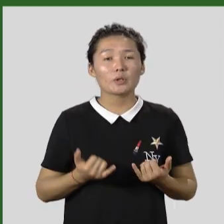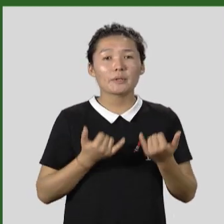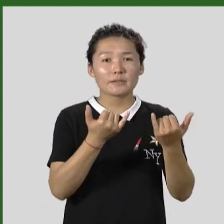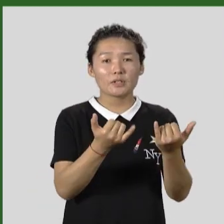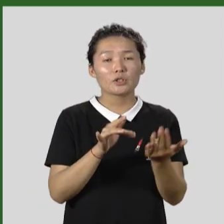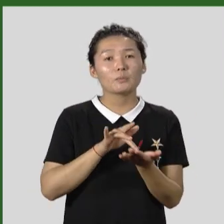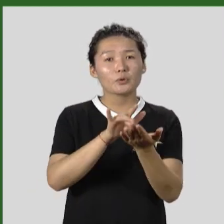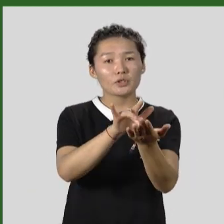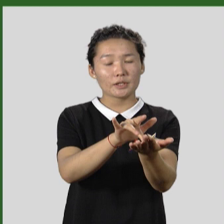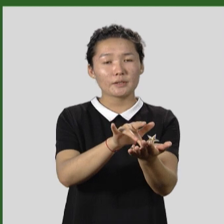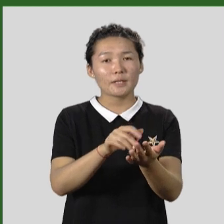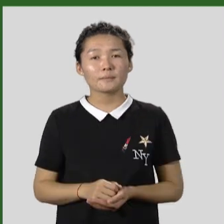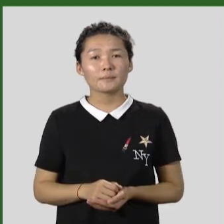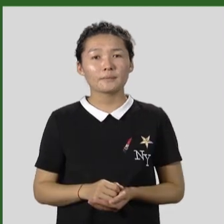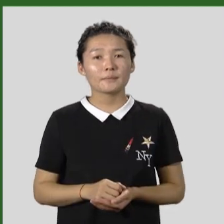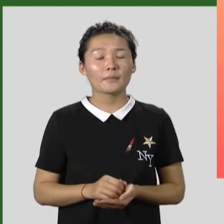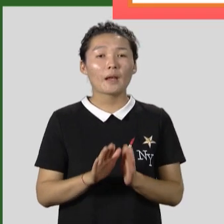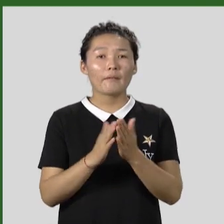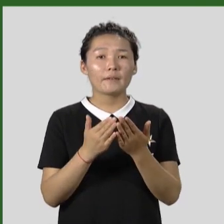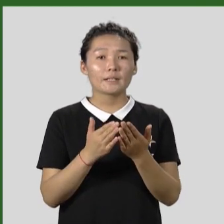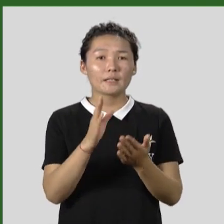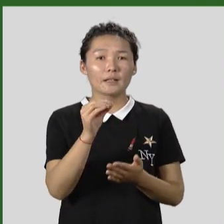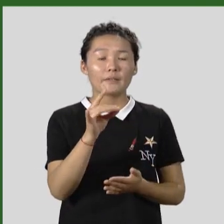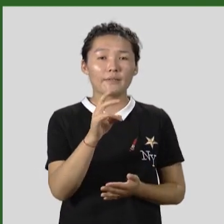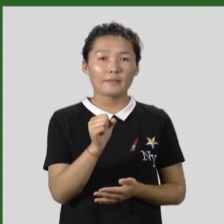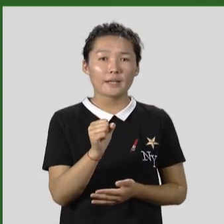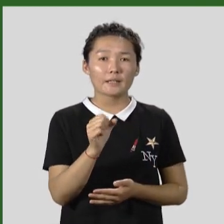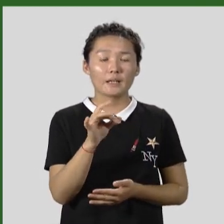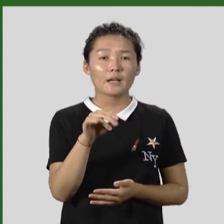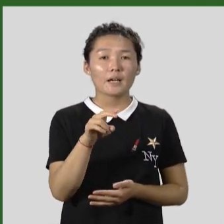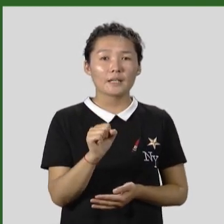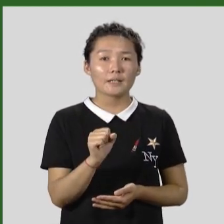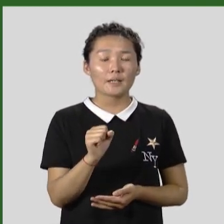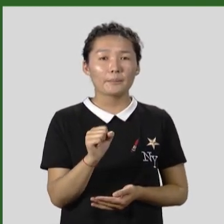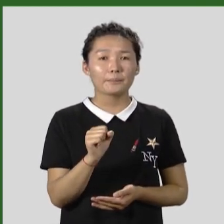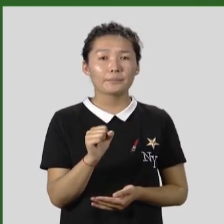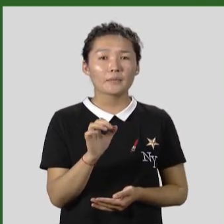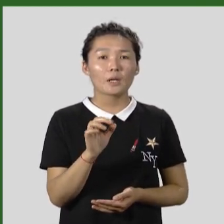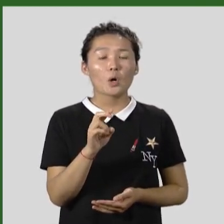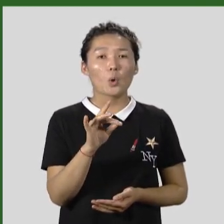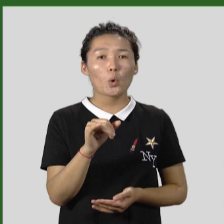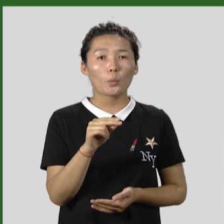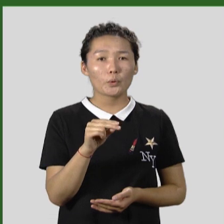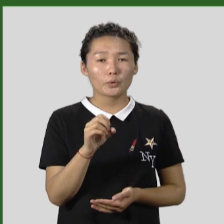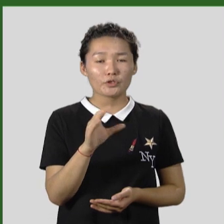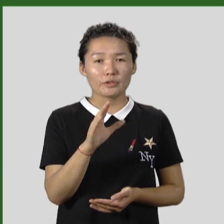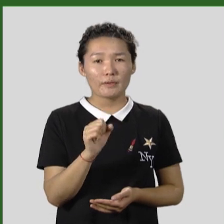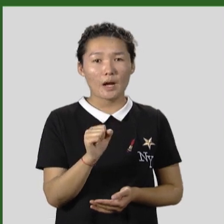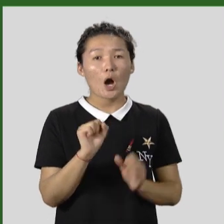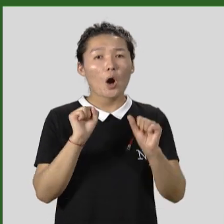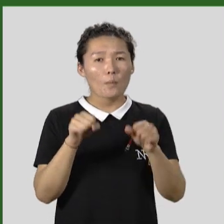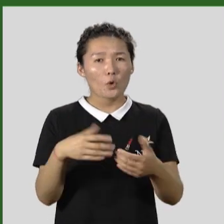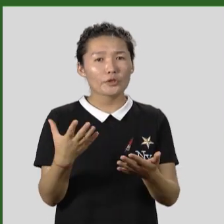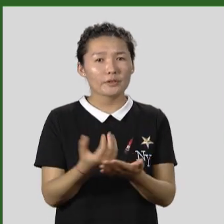и приключениям. В книгах Жюль Верна, Майн Рида, Владимира Обручева можно найти